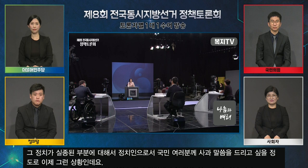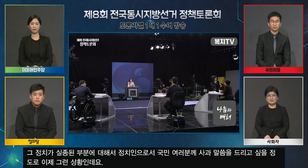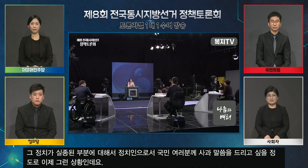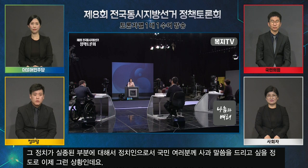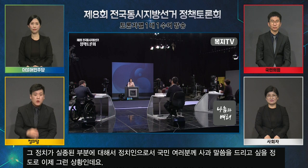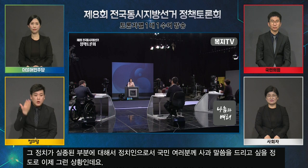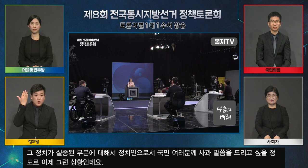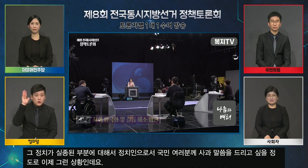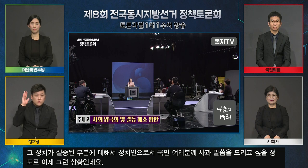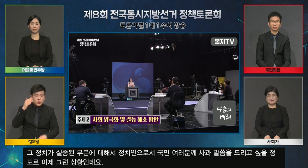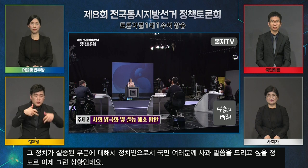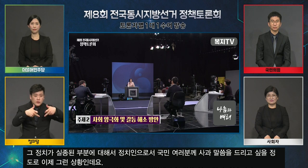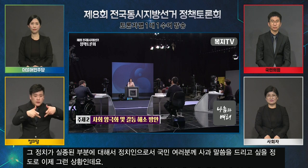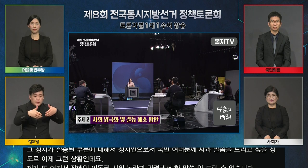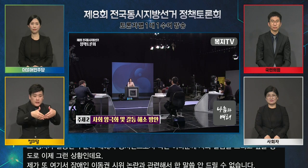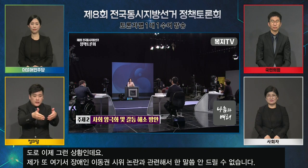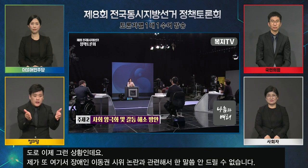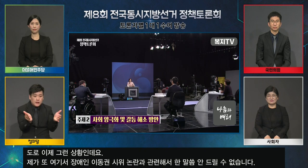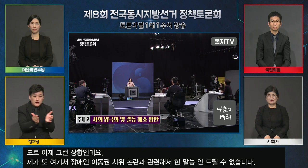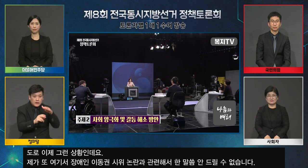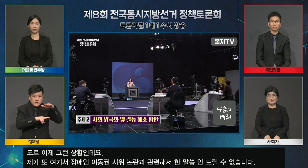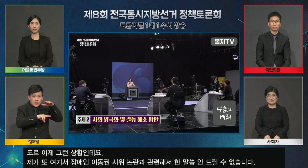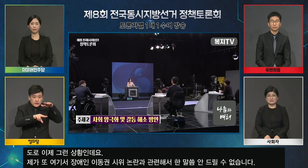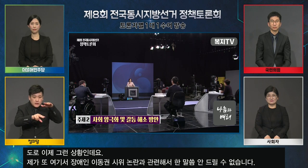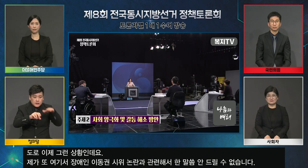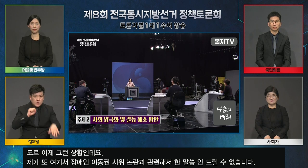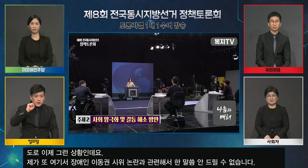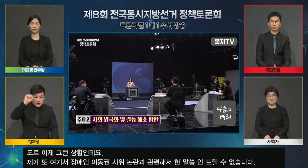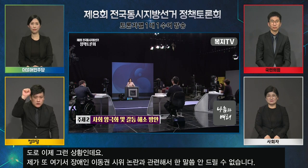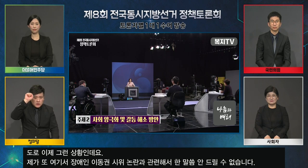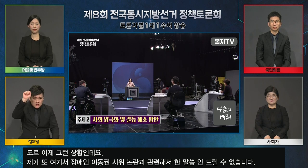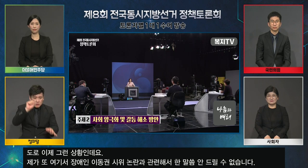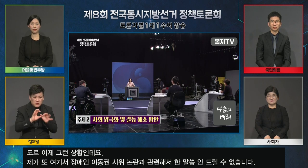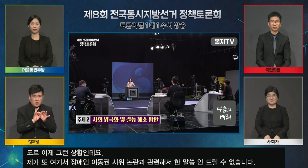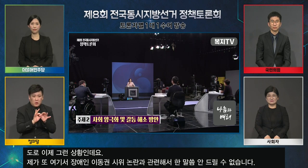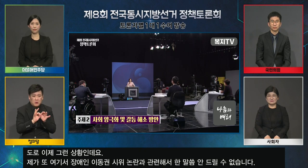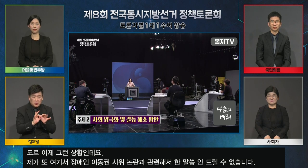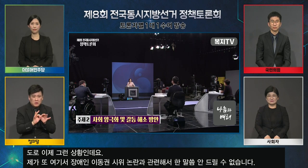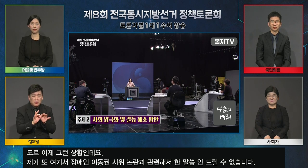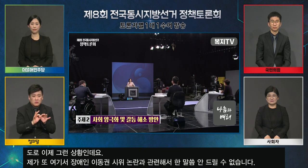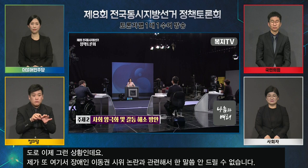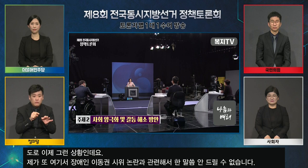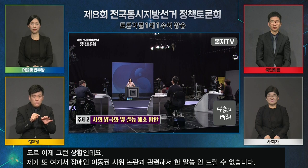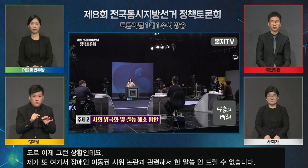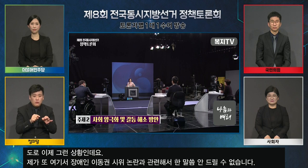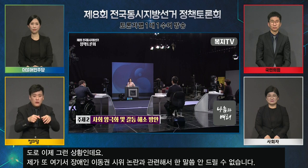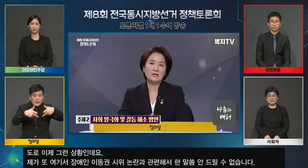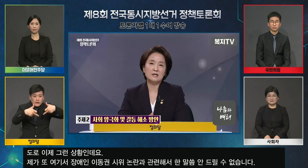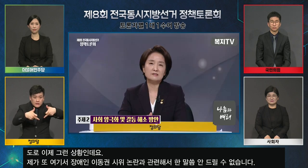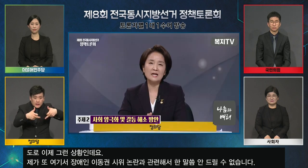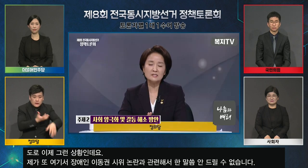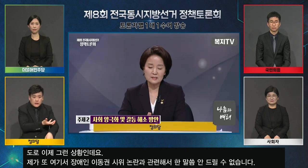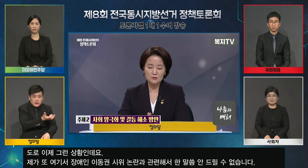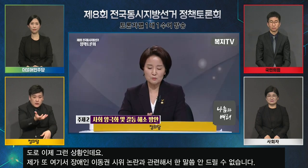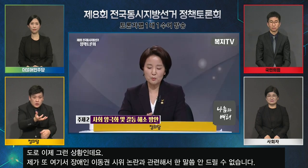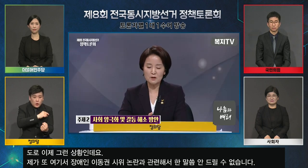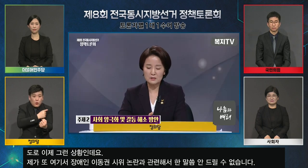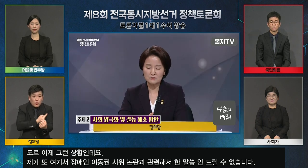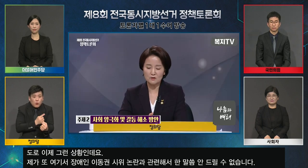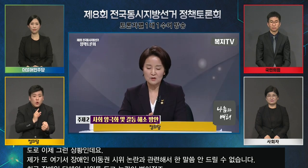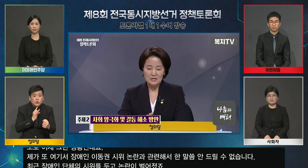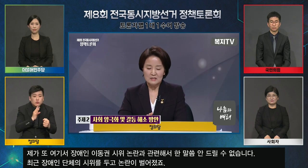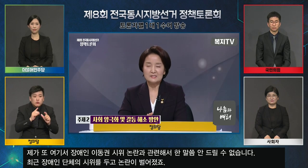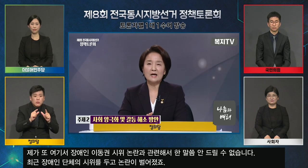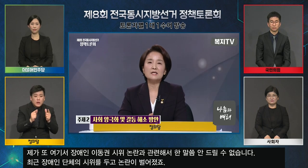최근 장애인 단체의 지하철 시위를 두고 논란이 벌어졌죠. 장애인들은 이동권뿐만 아니라 탈시설을